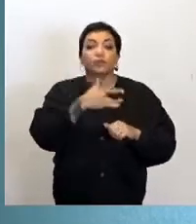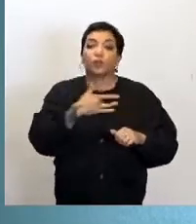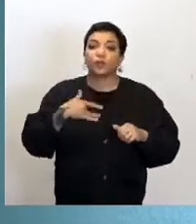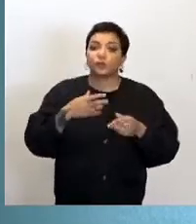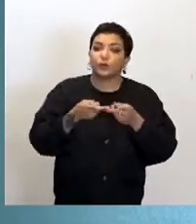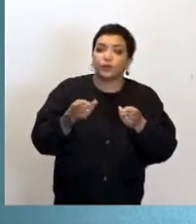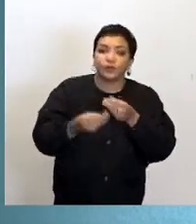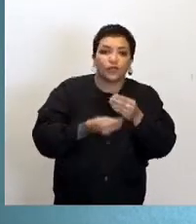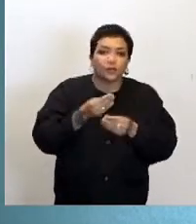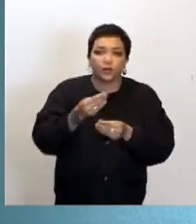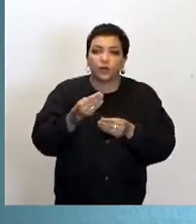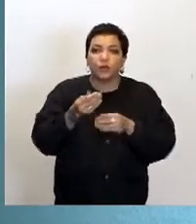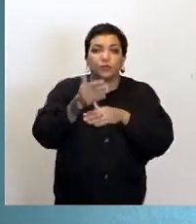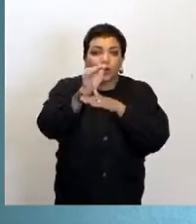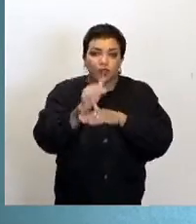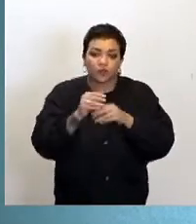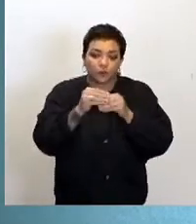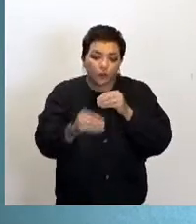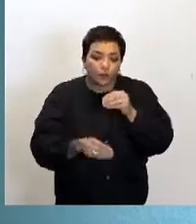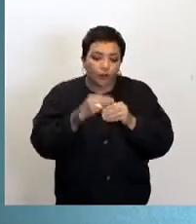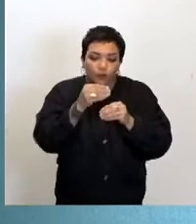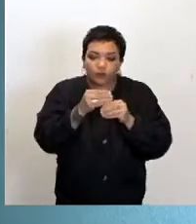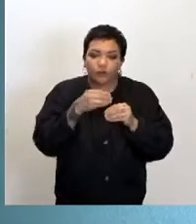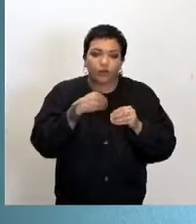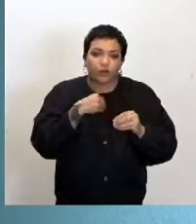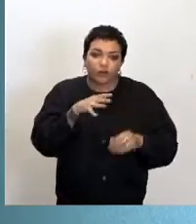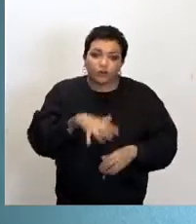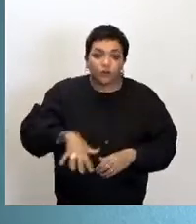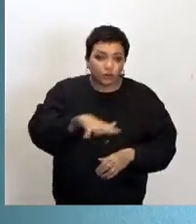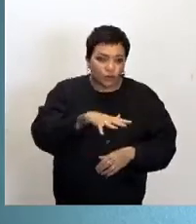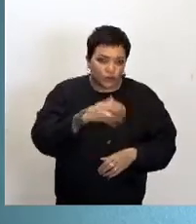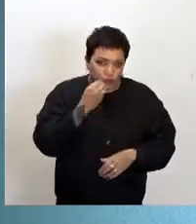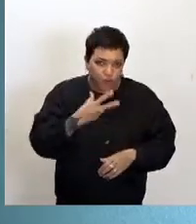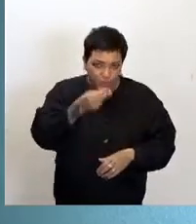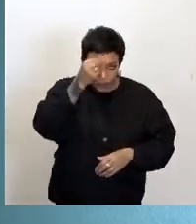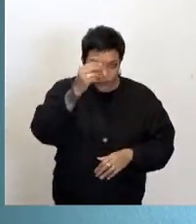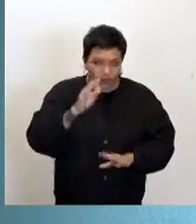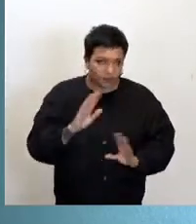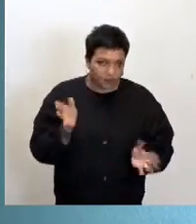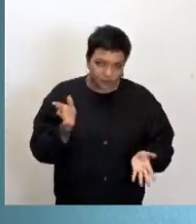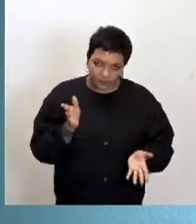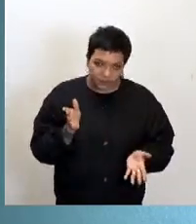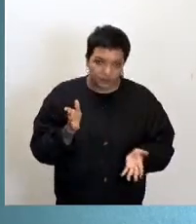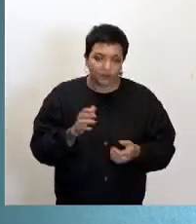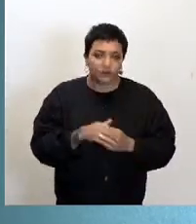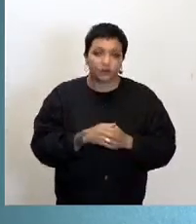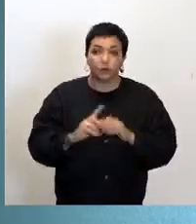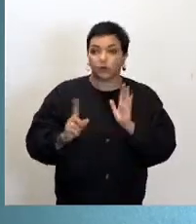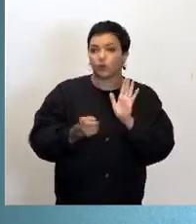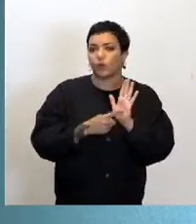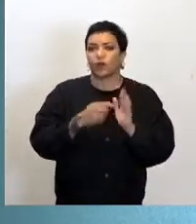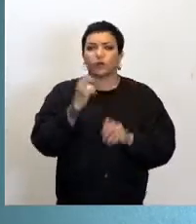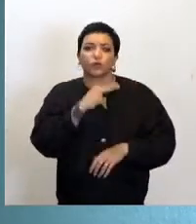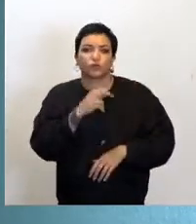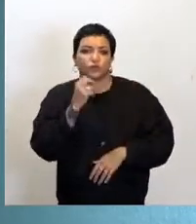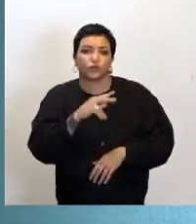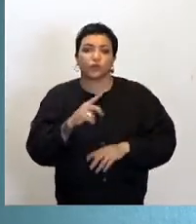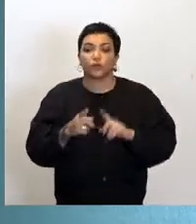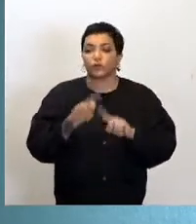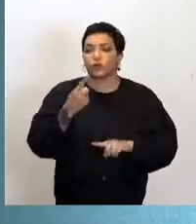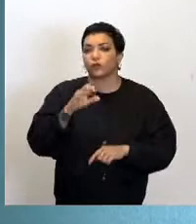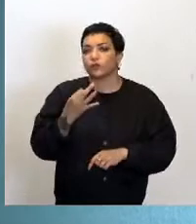la protection de la planète. Enfin, là-dessus, je crois que tout le monde a bien compris cet impératif, comme tout le monde